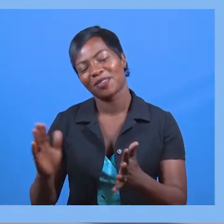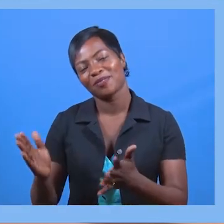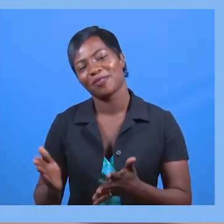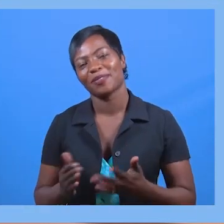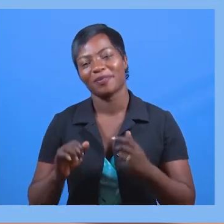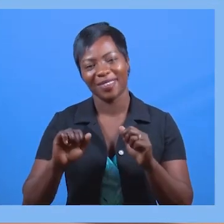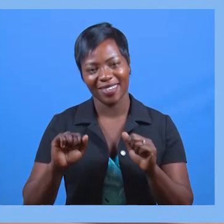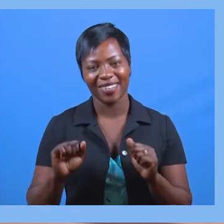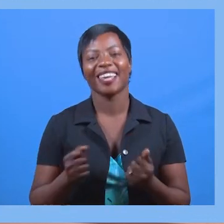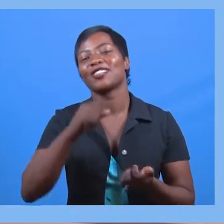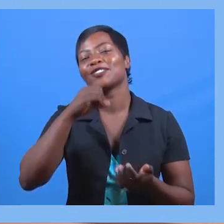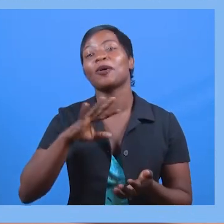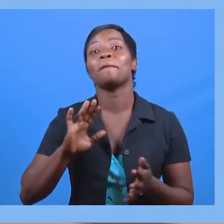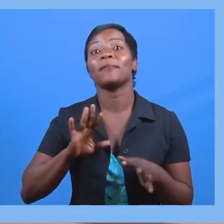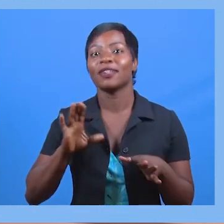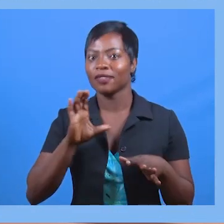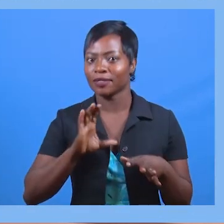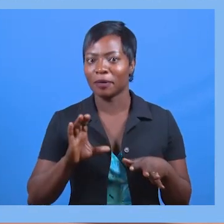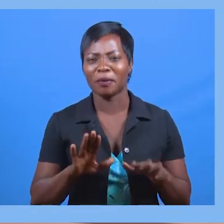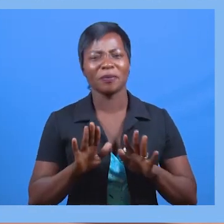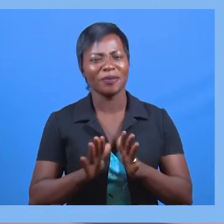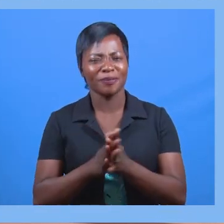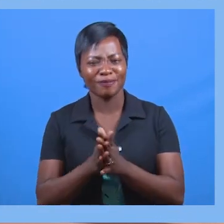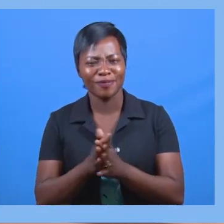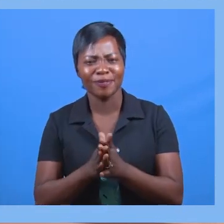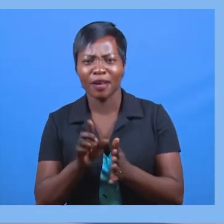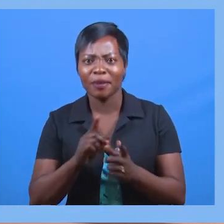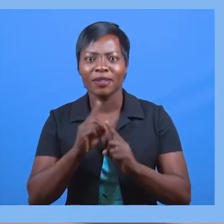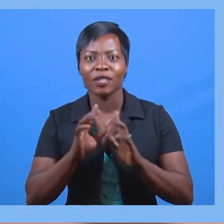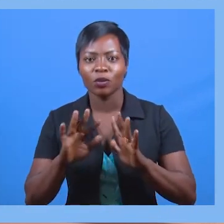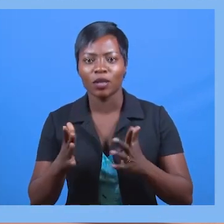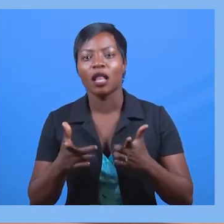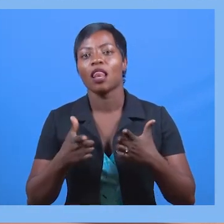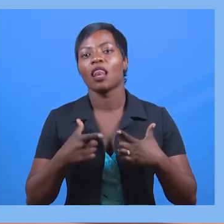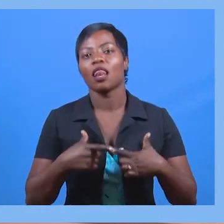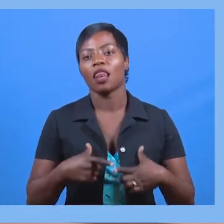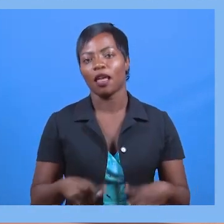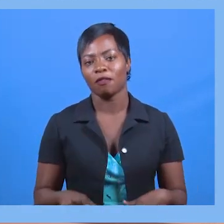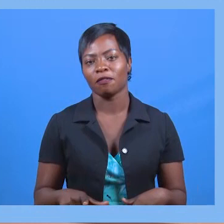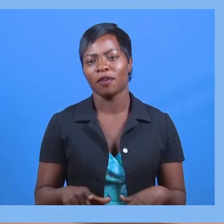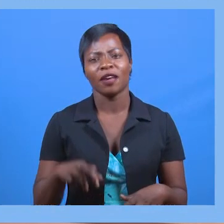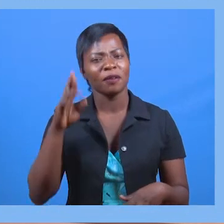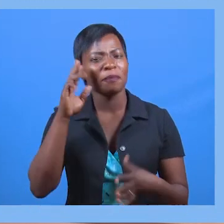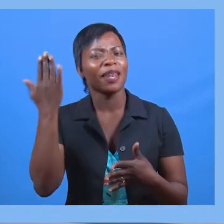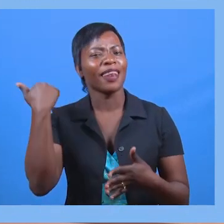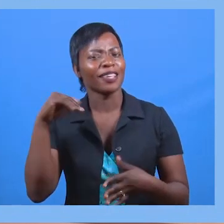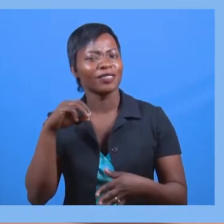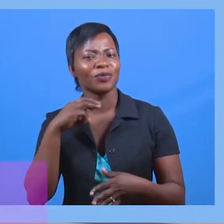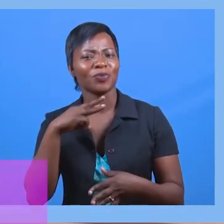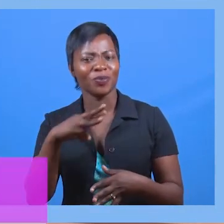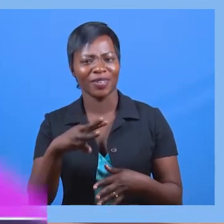chirongwa Mai Chisamba Show, chirongwa chamama kamirira, chirongwa chatinotaura upenyu. Vakatandadzana nesu svondo rakapera vakaona kuti nyaya